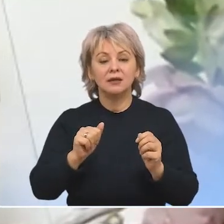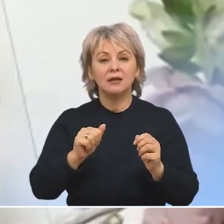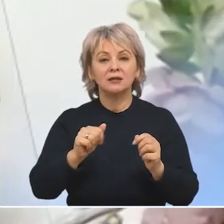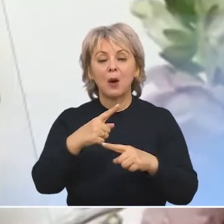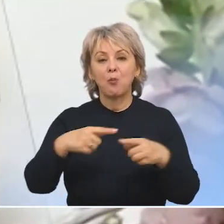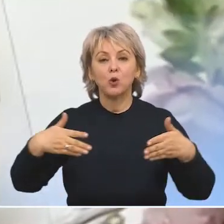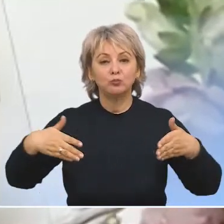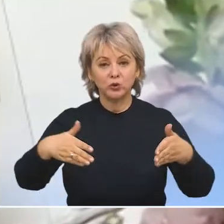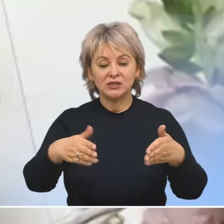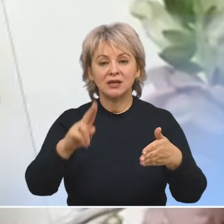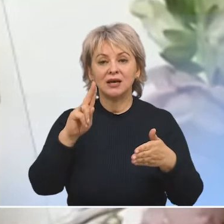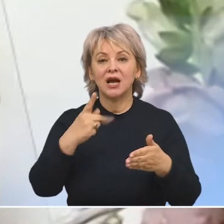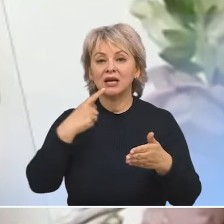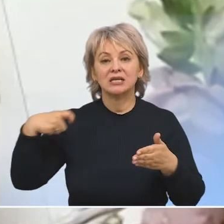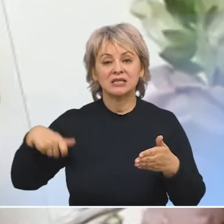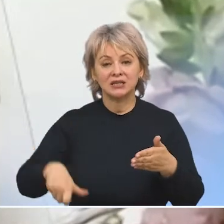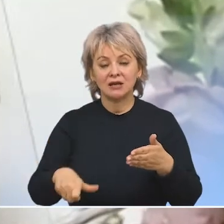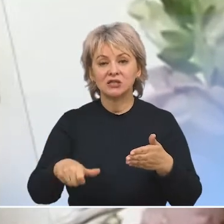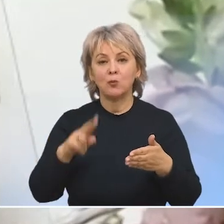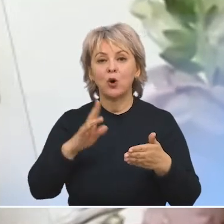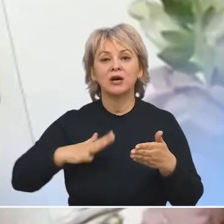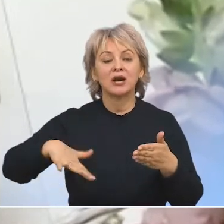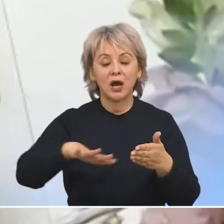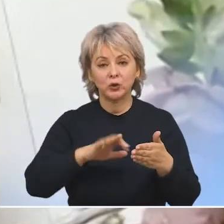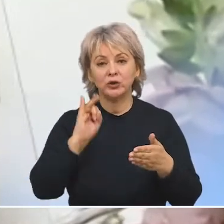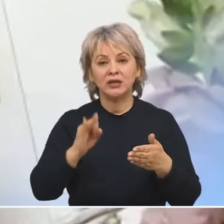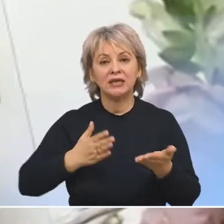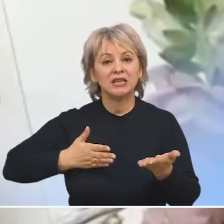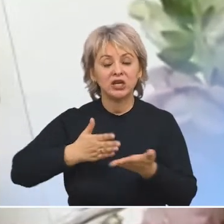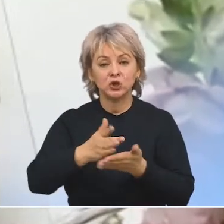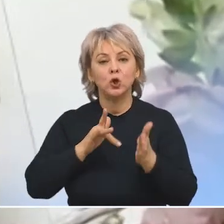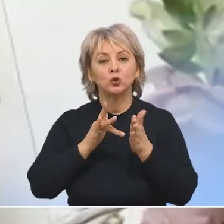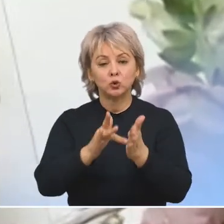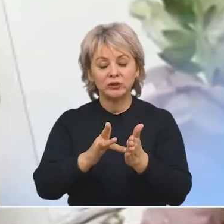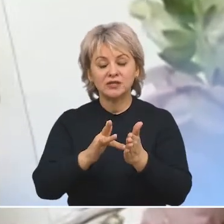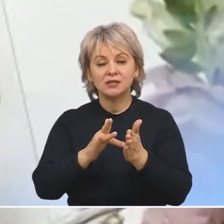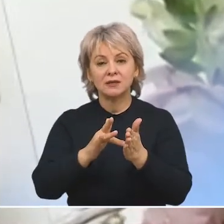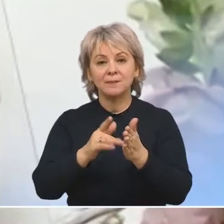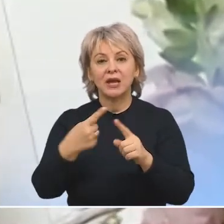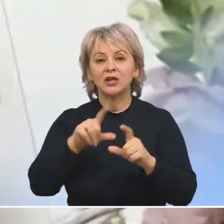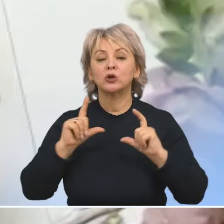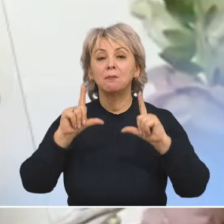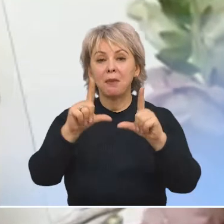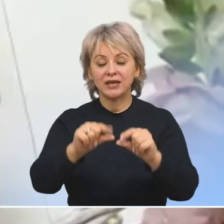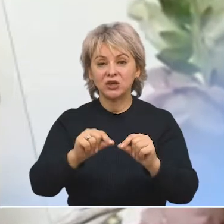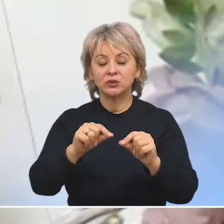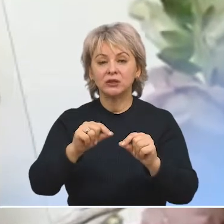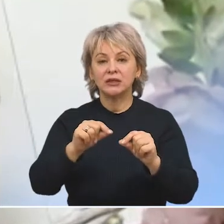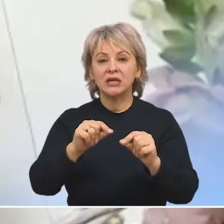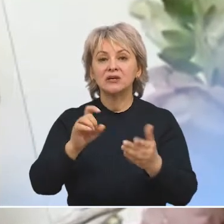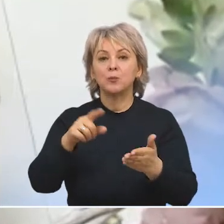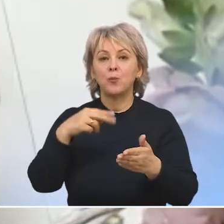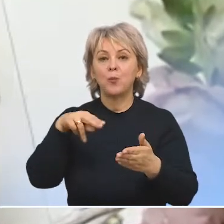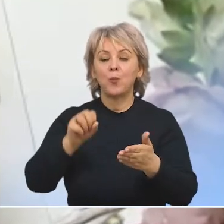на полпути к Краснодарскому краю, к здравницам его. И транзитный турист, который поедет из